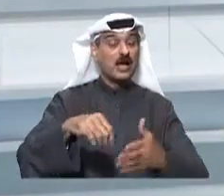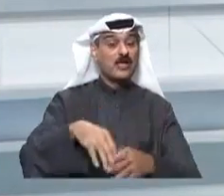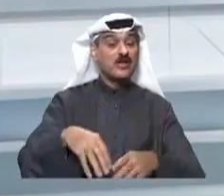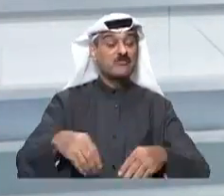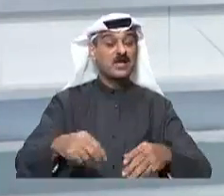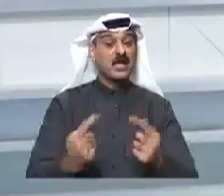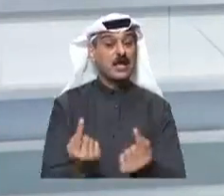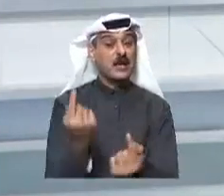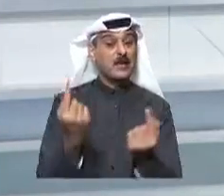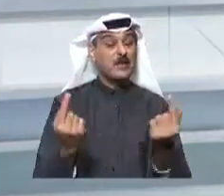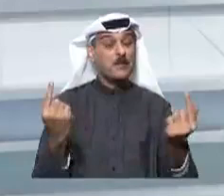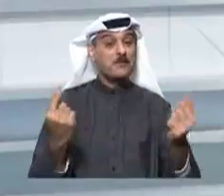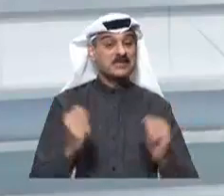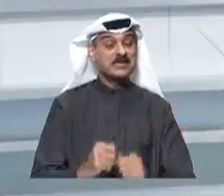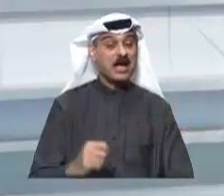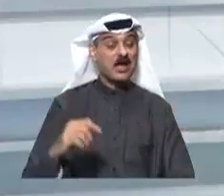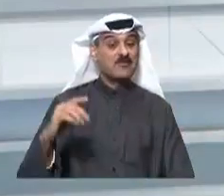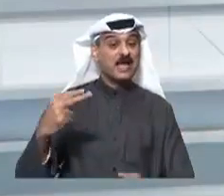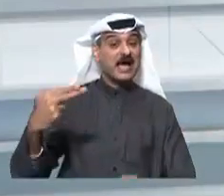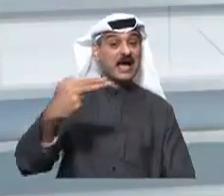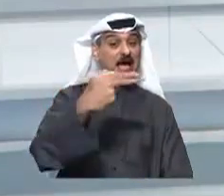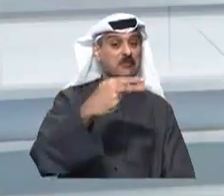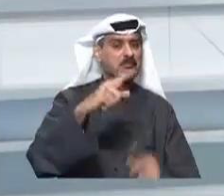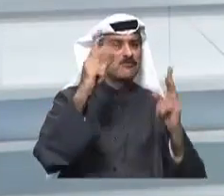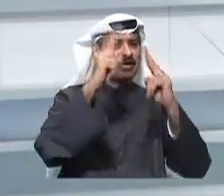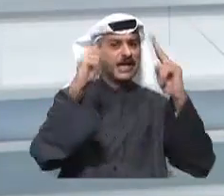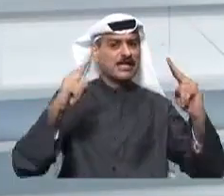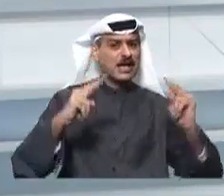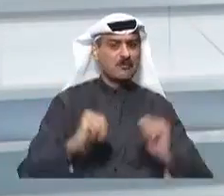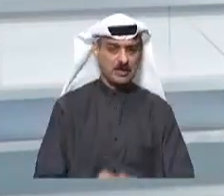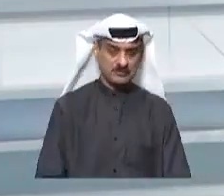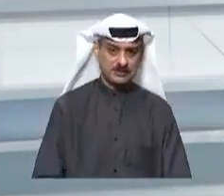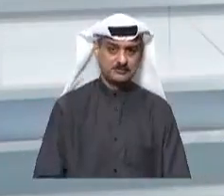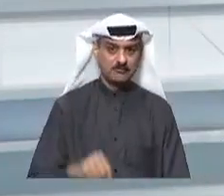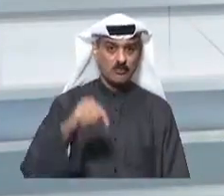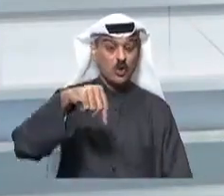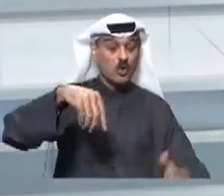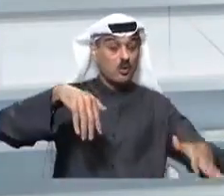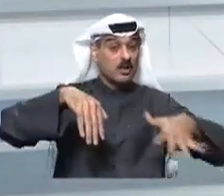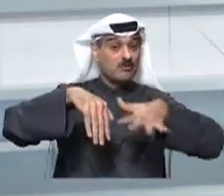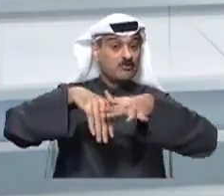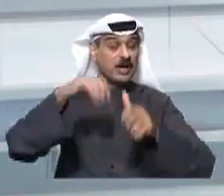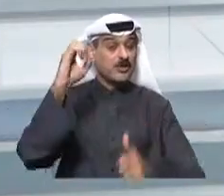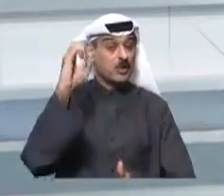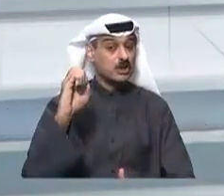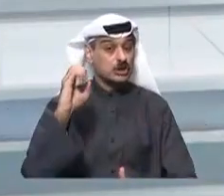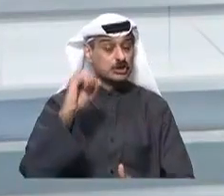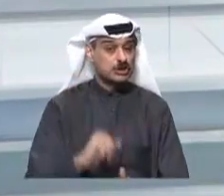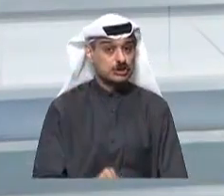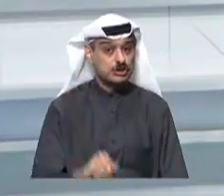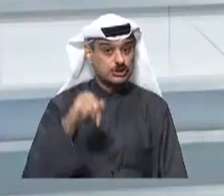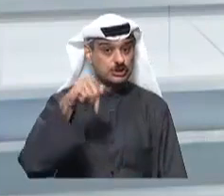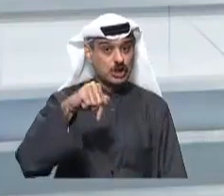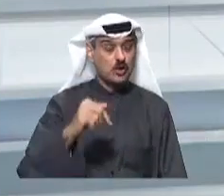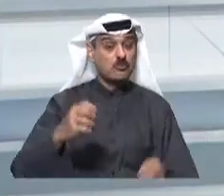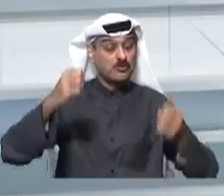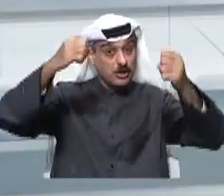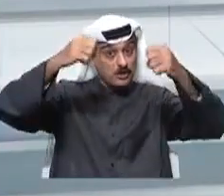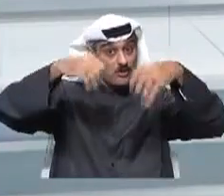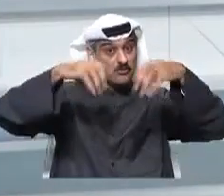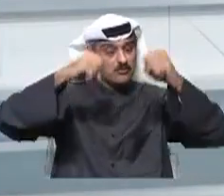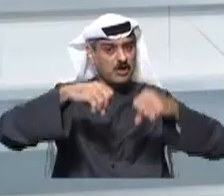السالمي حول الواحد ملي متر. أما على المناطق الساحلية وتحديدا الساحلية والجنوبية فتفاوتت كمياتها ما